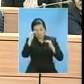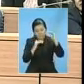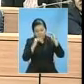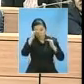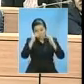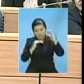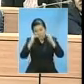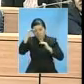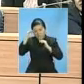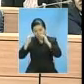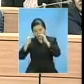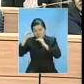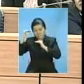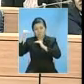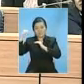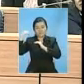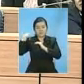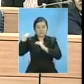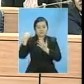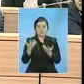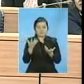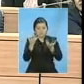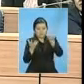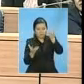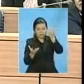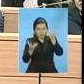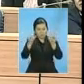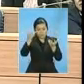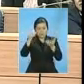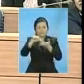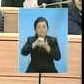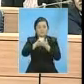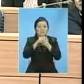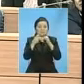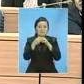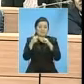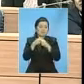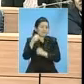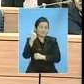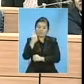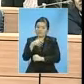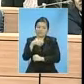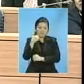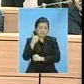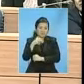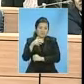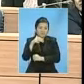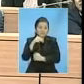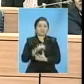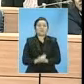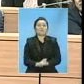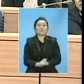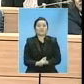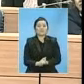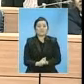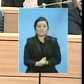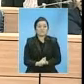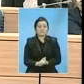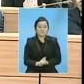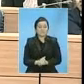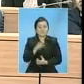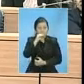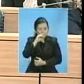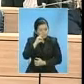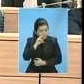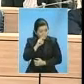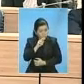ายเดียวเนี่ยจะไม่ทำให้แก้ไขความขัดแย้งแน่นอนเพราะฉะนั้นดิฉันขอย้ำอีก